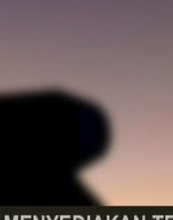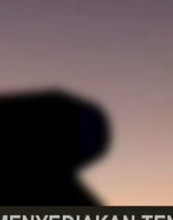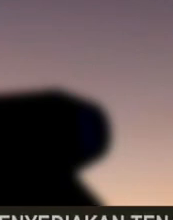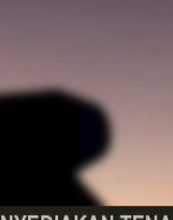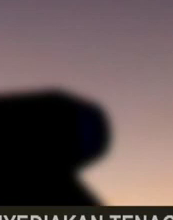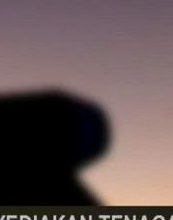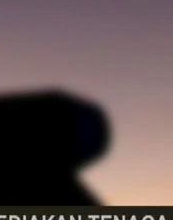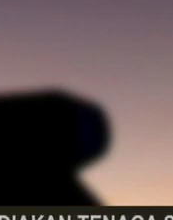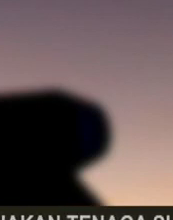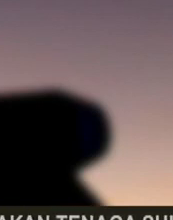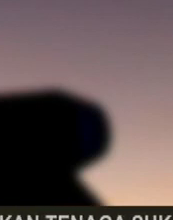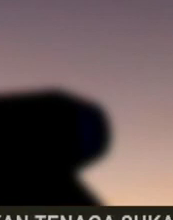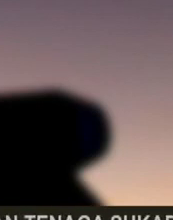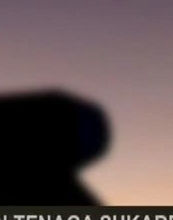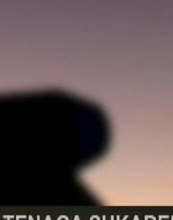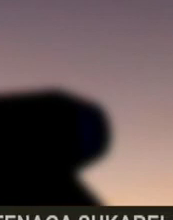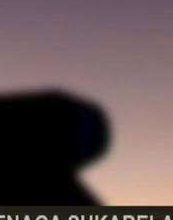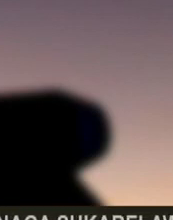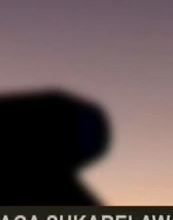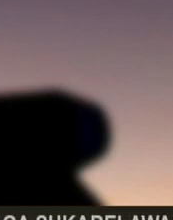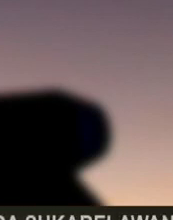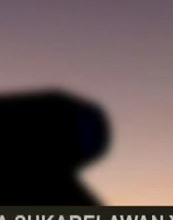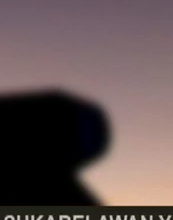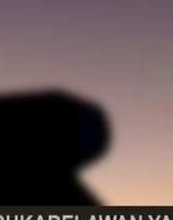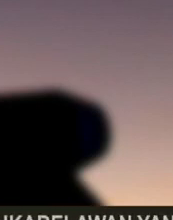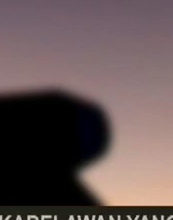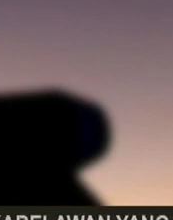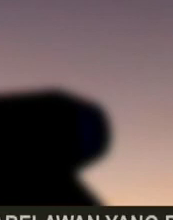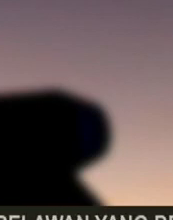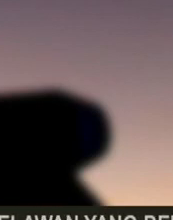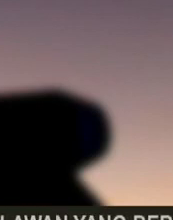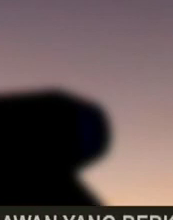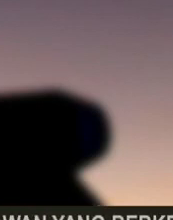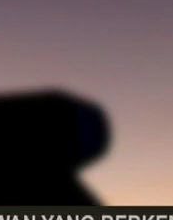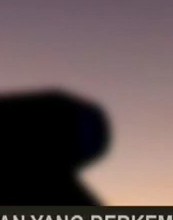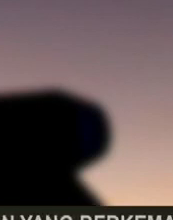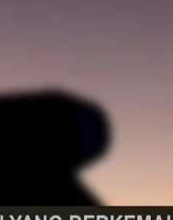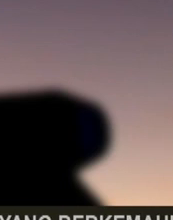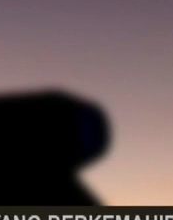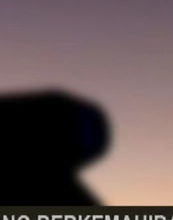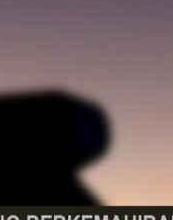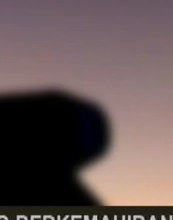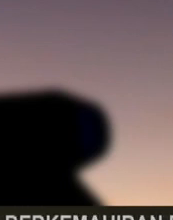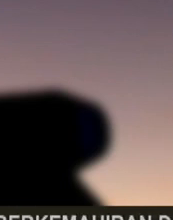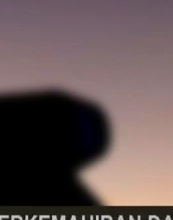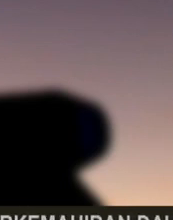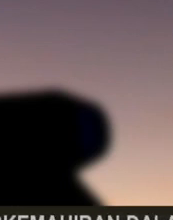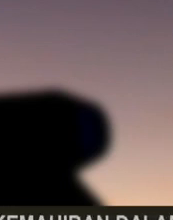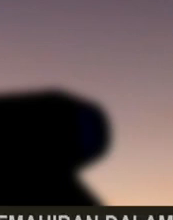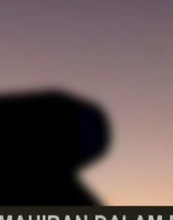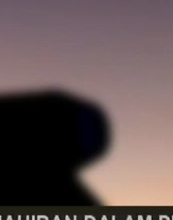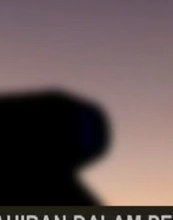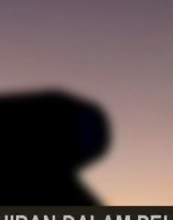itu ialah menara DST mungkin agar jerudong dan Tanjung Batu kampung shabondy daerah Brunei dan Muara